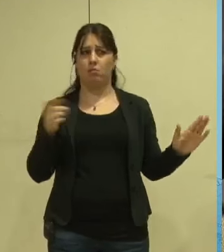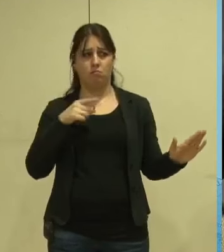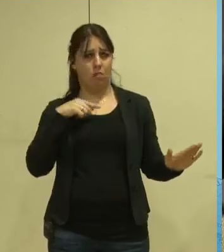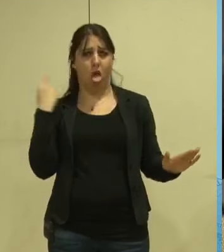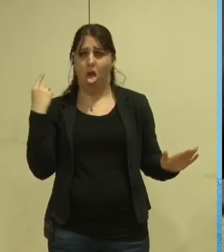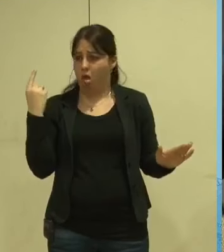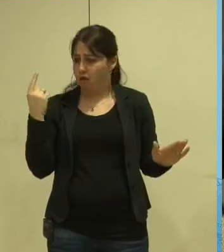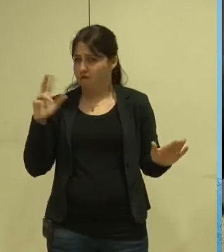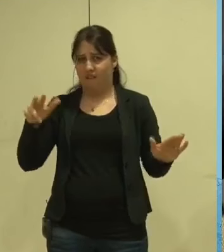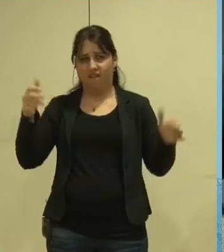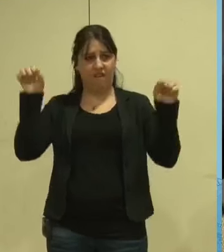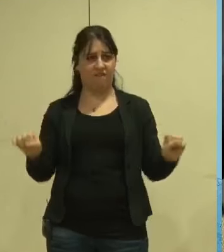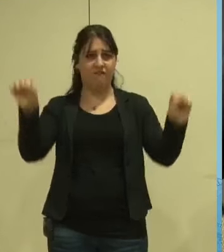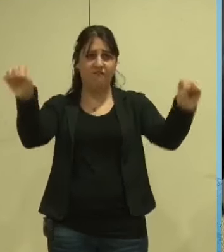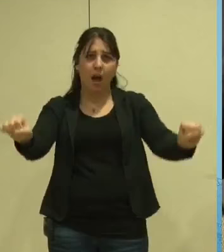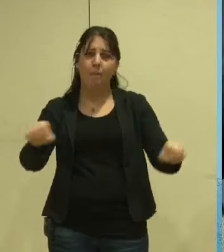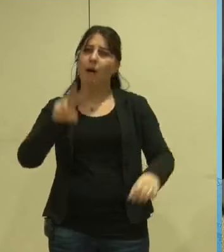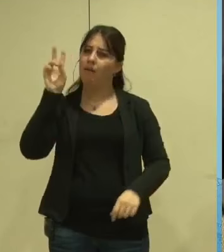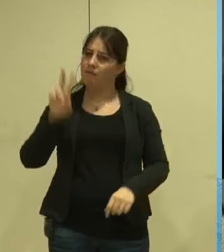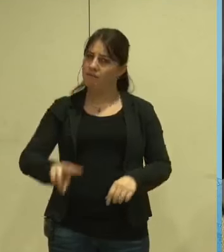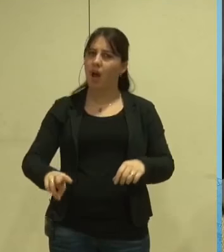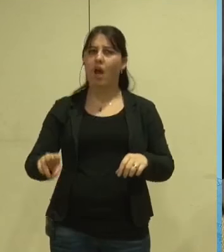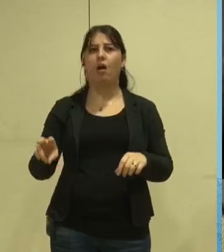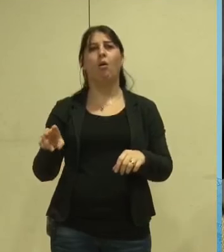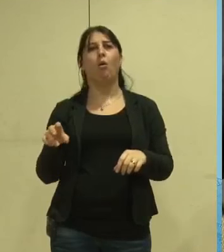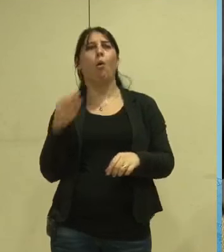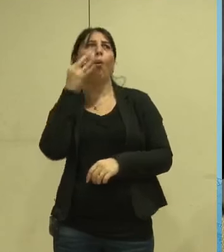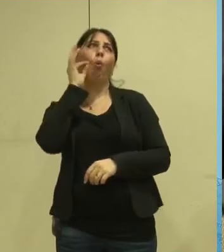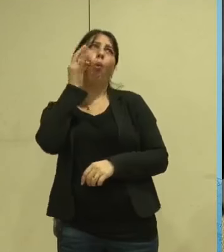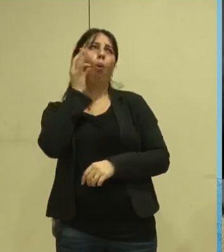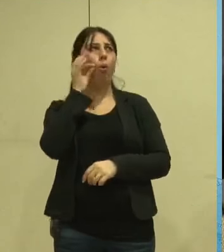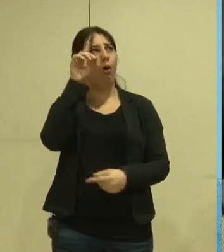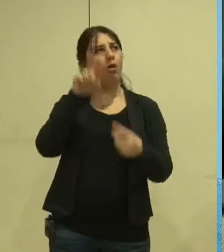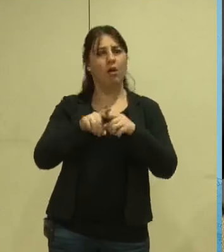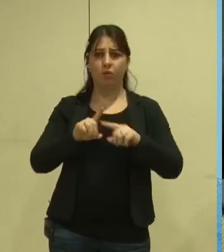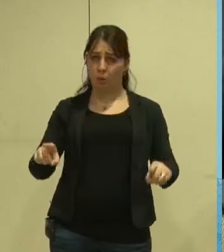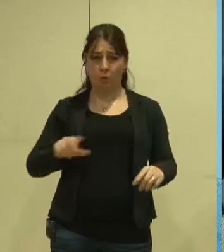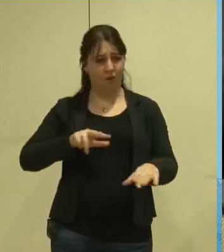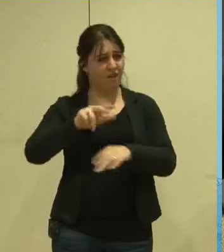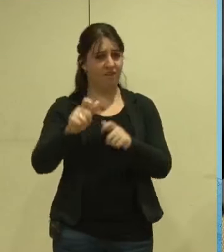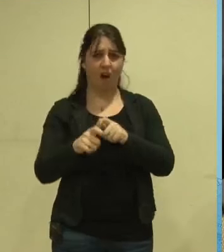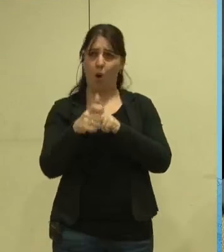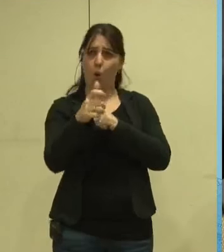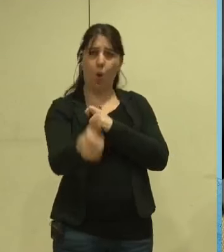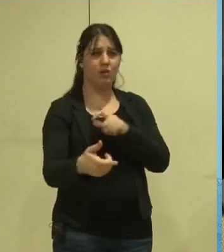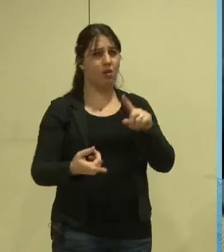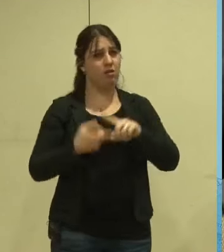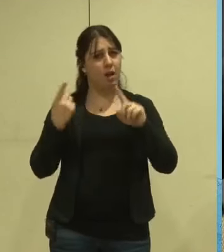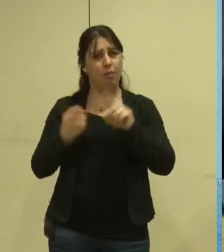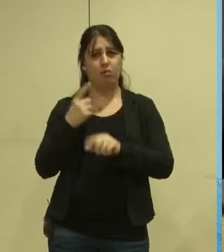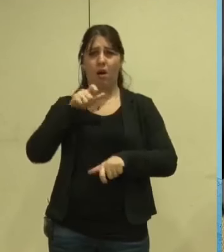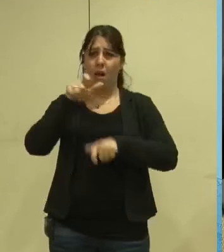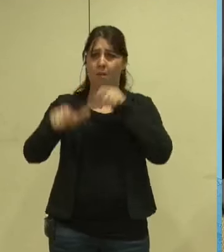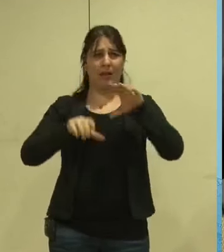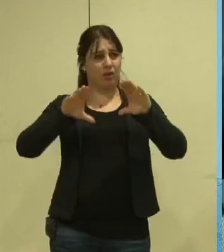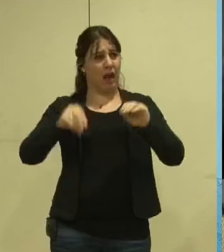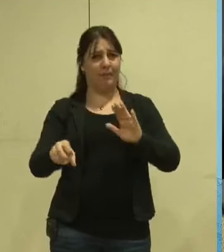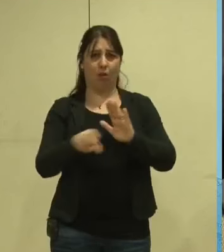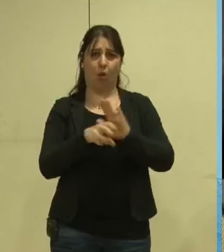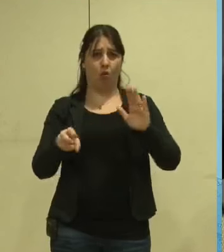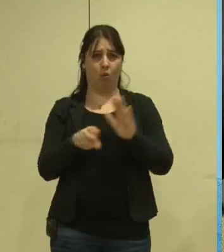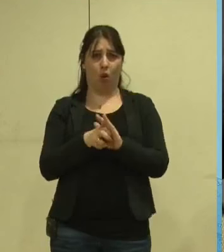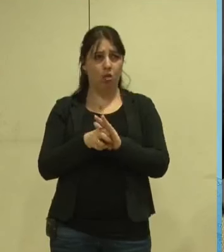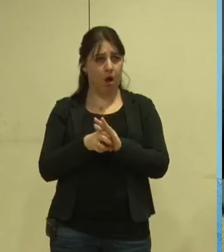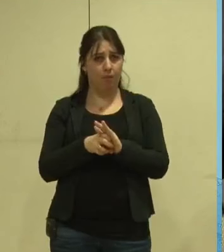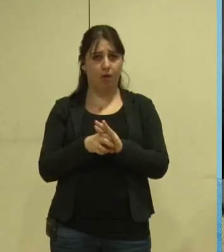n'est pas une question annexe. Les retombées de ce projet se feront ressentir dans le portefeuille des contribuables grenoblois